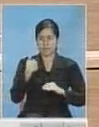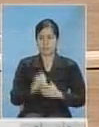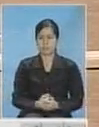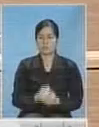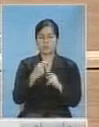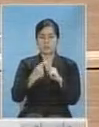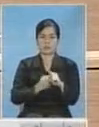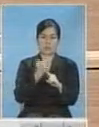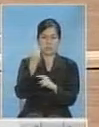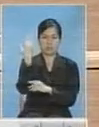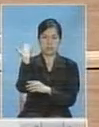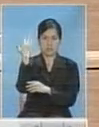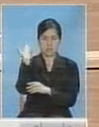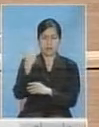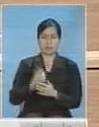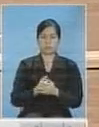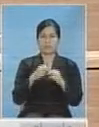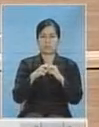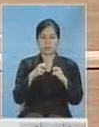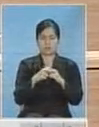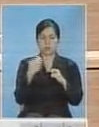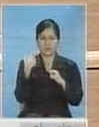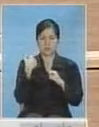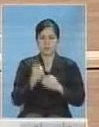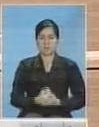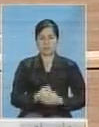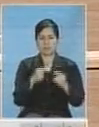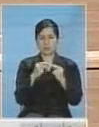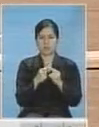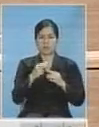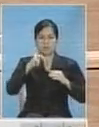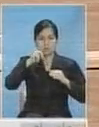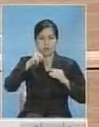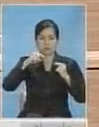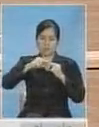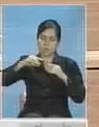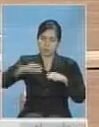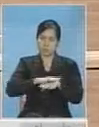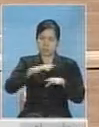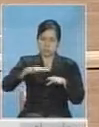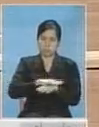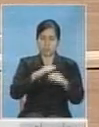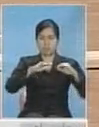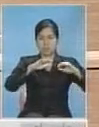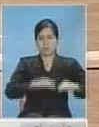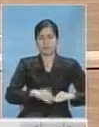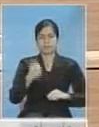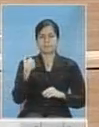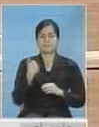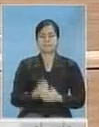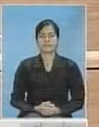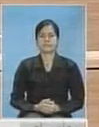ที่แล้วน้ำท่วมมากัดเซาะพังแล้วก็มาท่วมบ้านช่องไร่นาเสียหายหมดที่ตำบลยางซ้ายที่ตำบลปากแควอย่